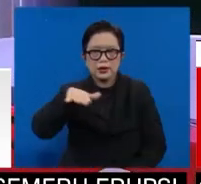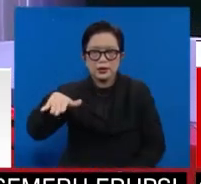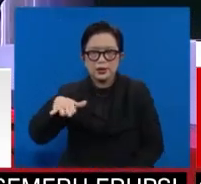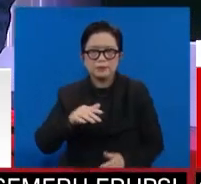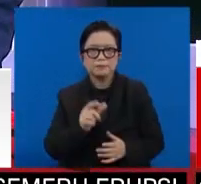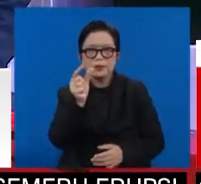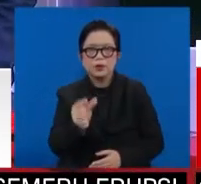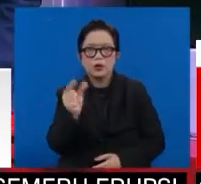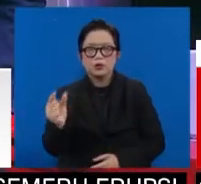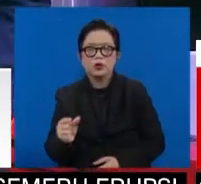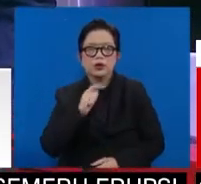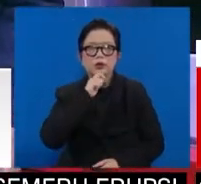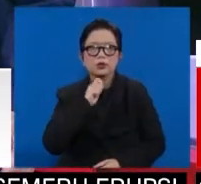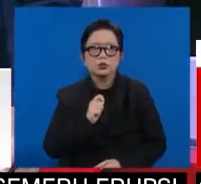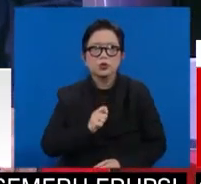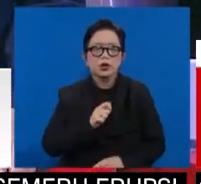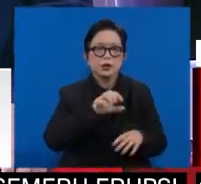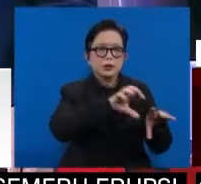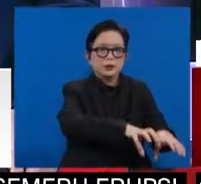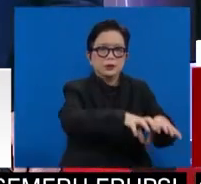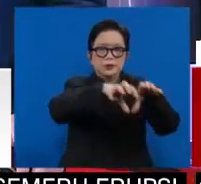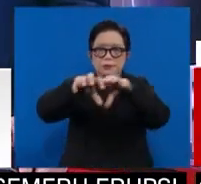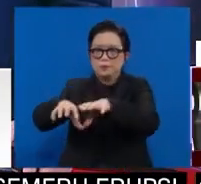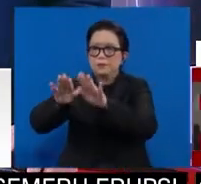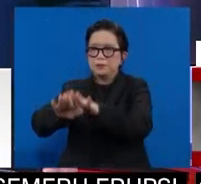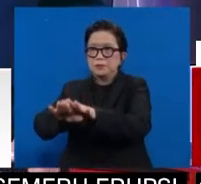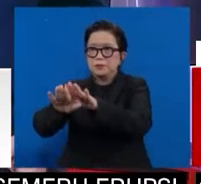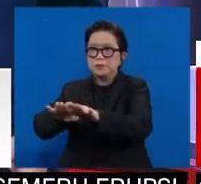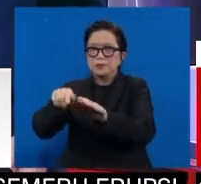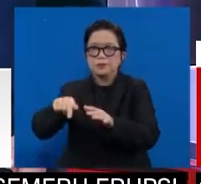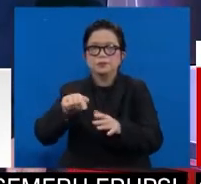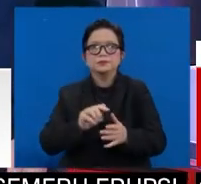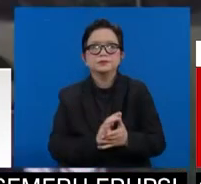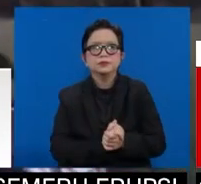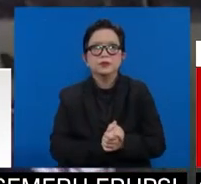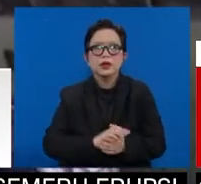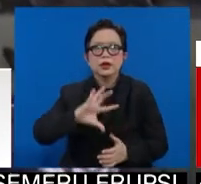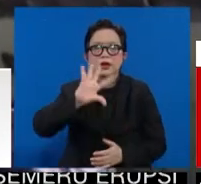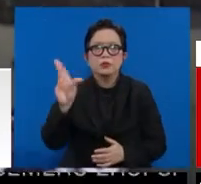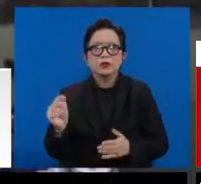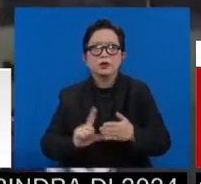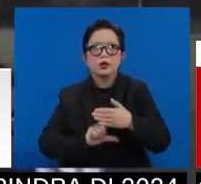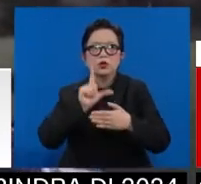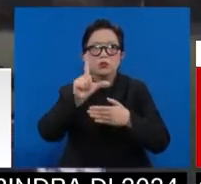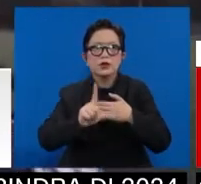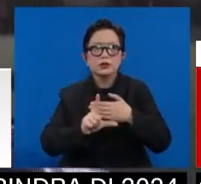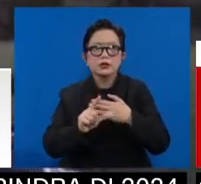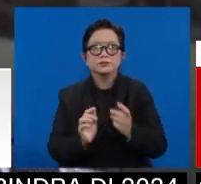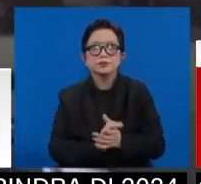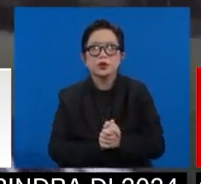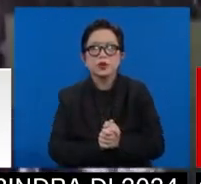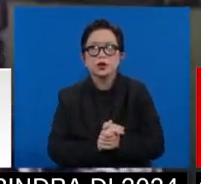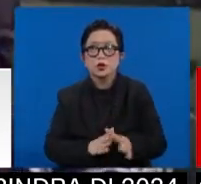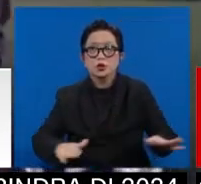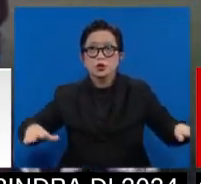dievakuasi ke sejumlah titik kumpul yang disiapkan petugas BPBD Kabupaten Lumajang. Gunung Semeru di Lumajang, Jawa